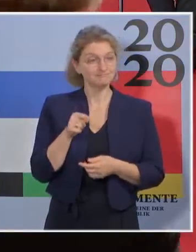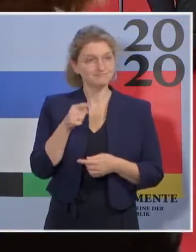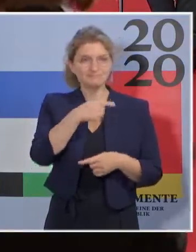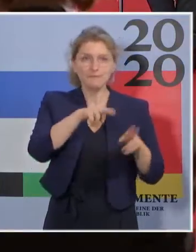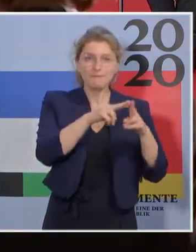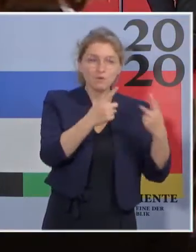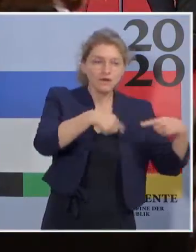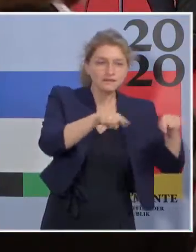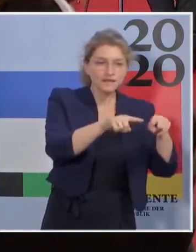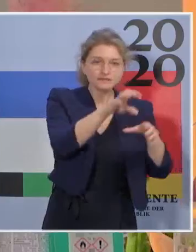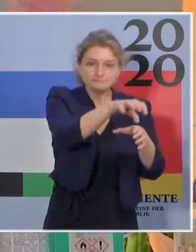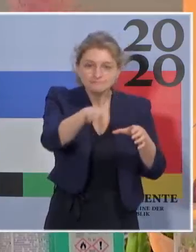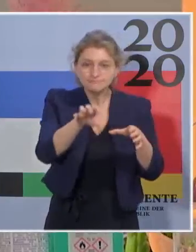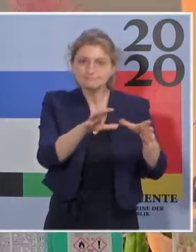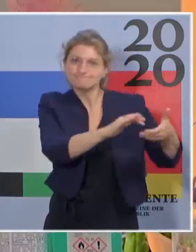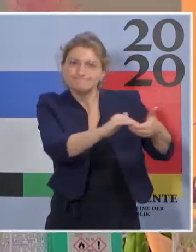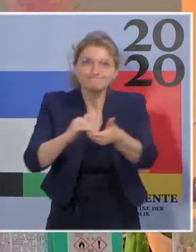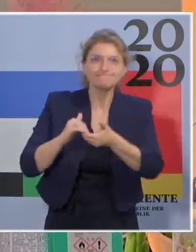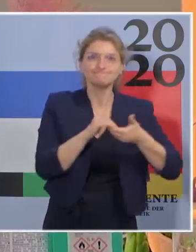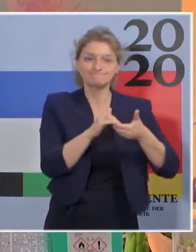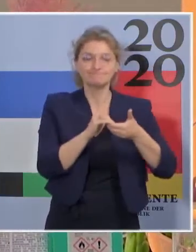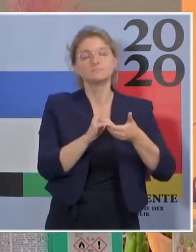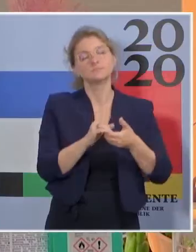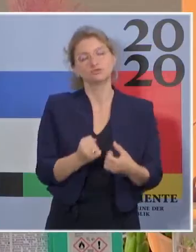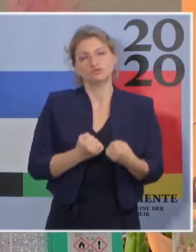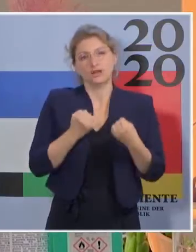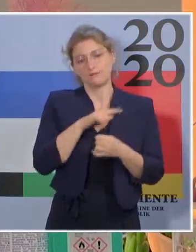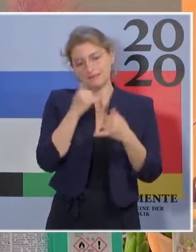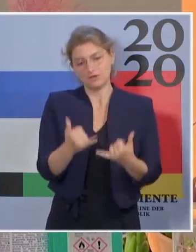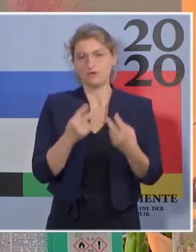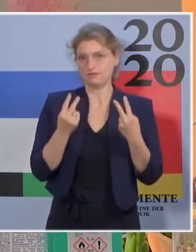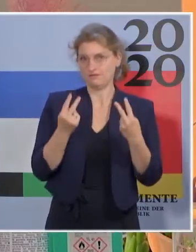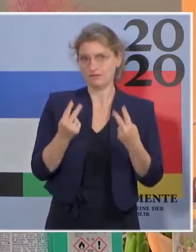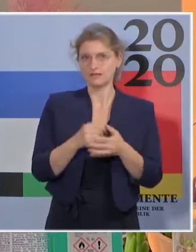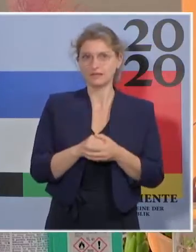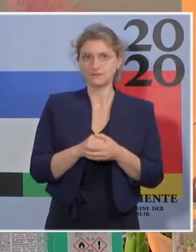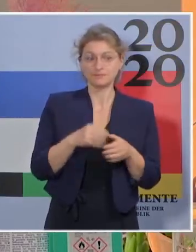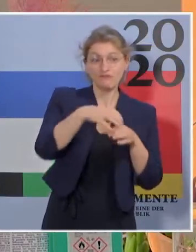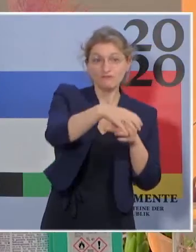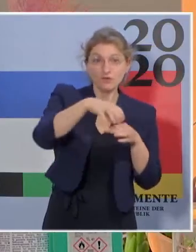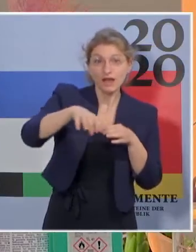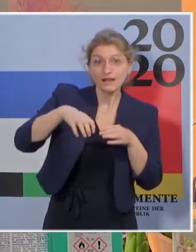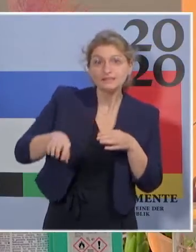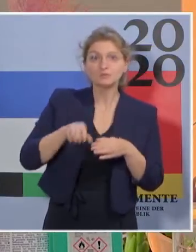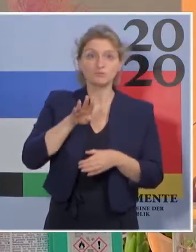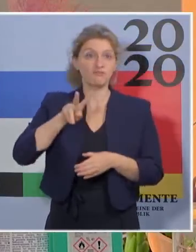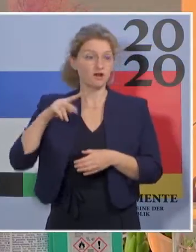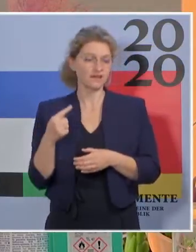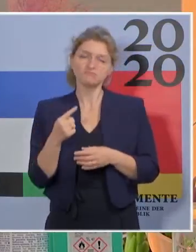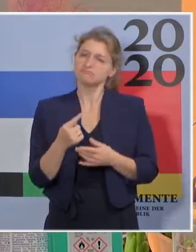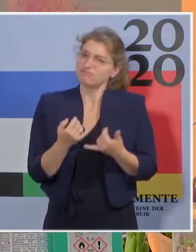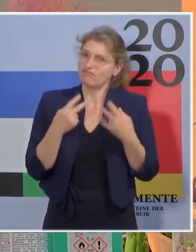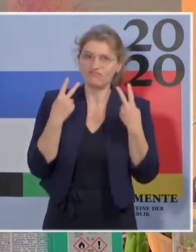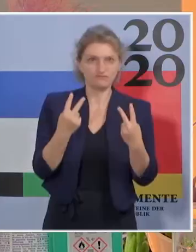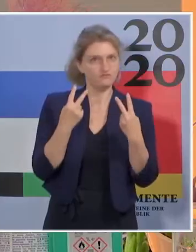Bundesländer prägt unseren Bundesstaat bis heute. Der Föderalismus des BVG war und ist wesentliches Element